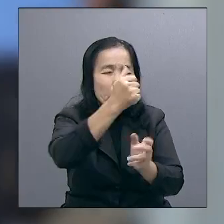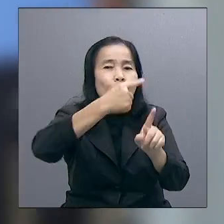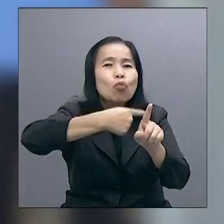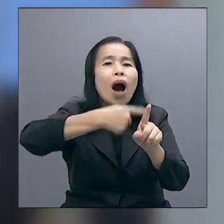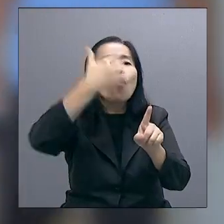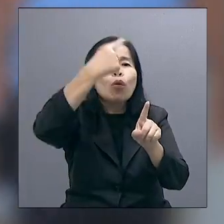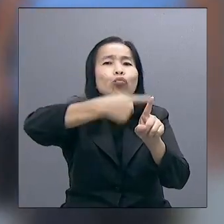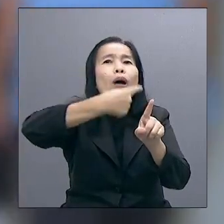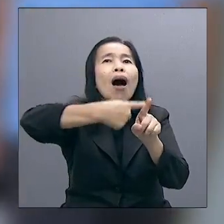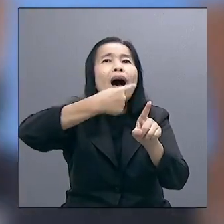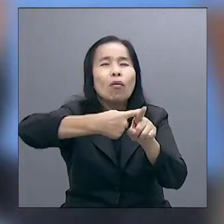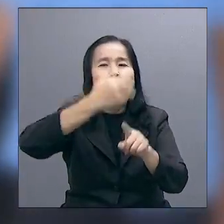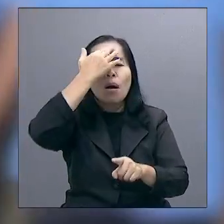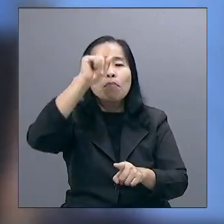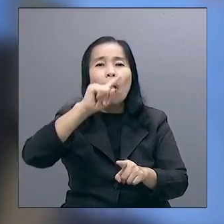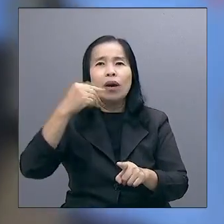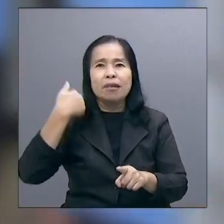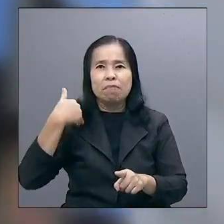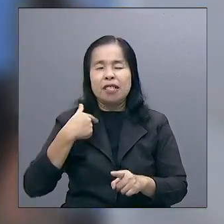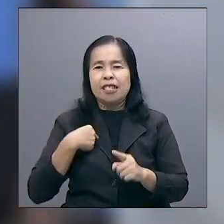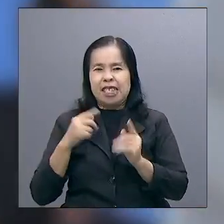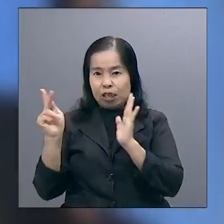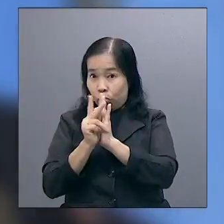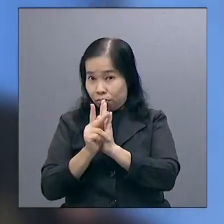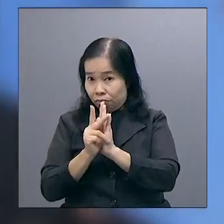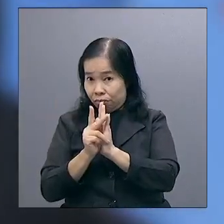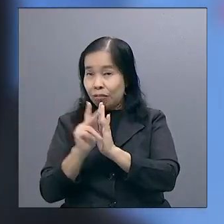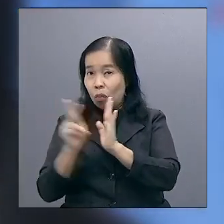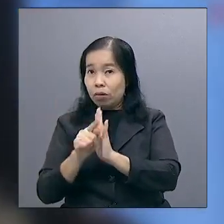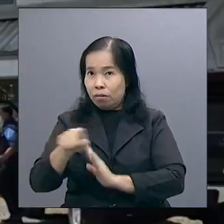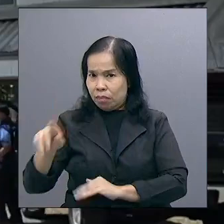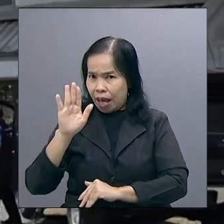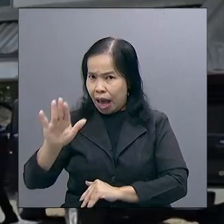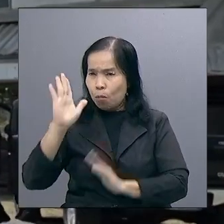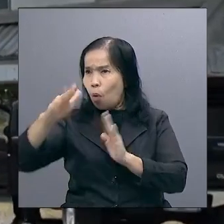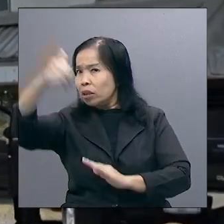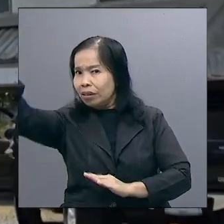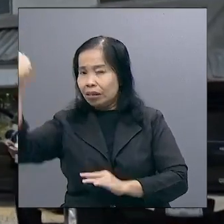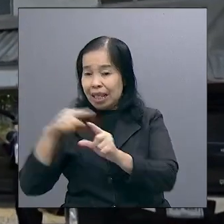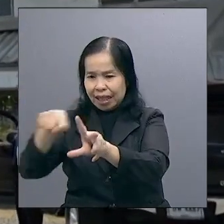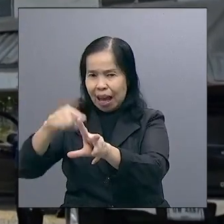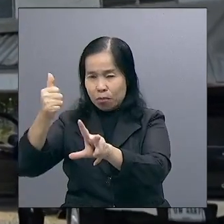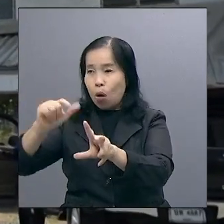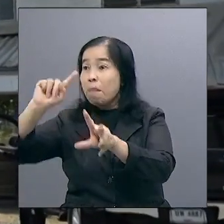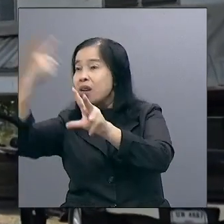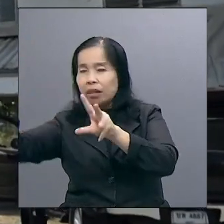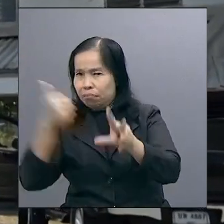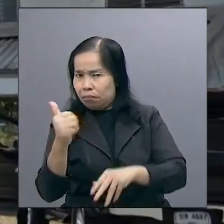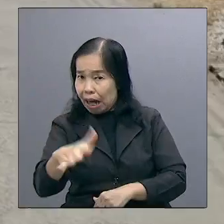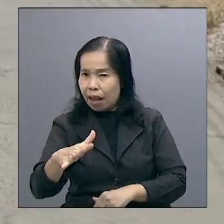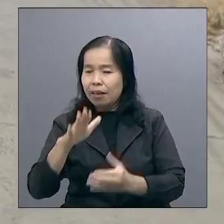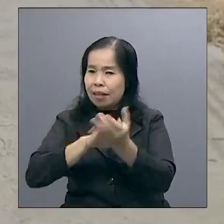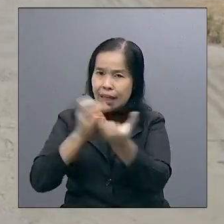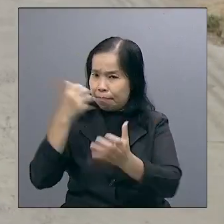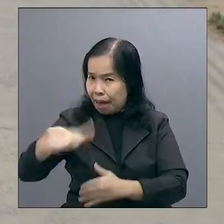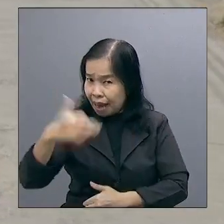กราวกอนได้ไหมเพรทั้งมีการตั้งกัติกาด้วยค่ะบอกวาห้ามนำบคคลภายนอกเข้ามามั่วสุมและห้ามเล่นการพนัน